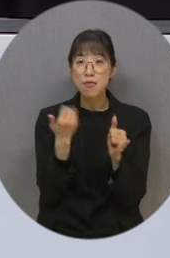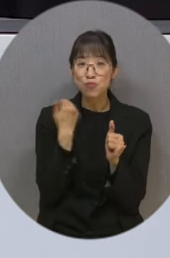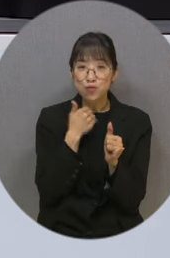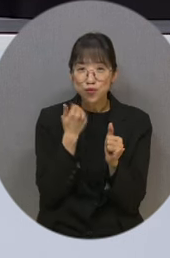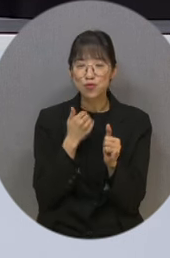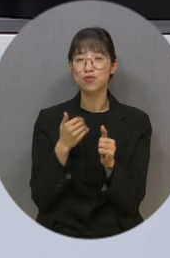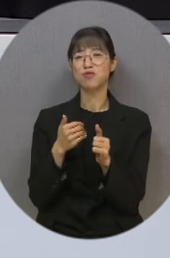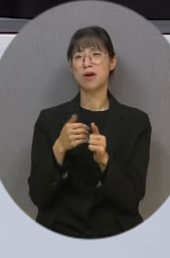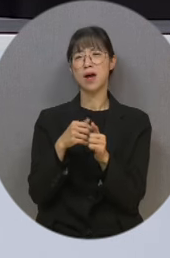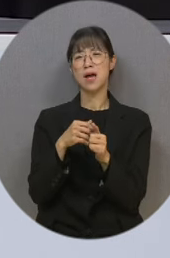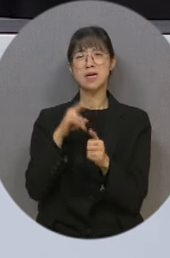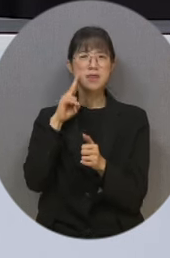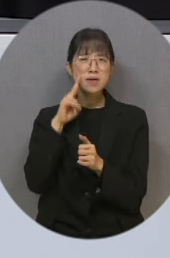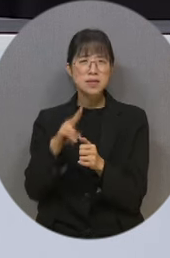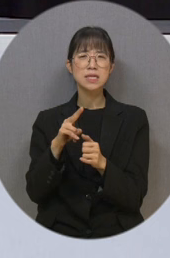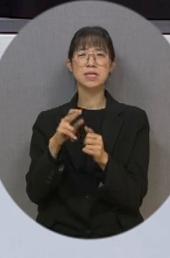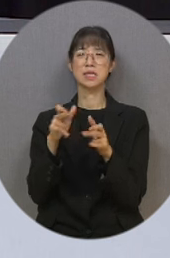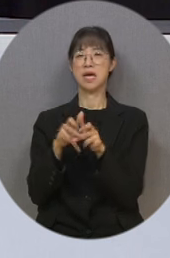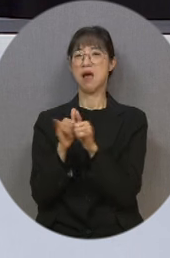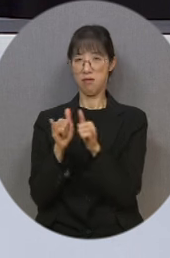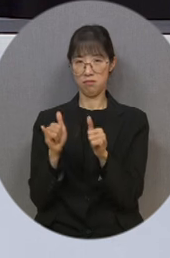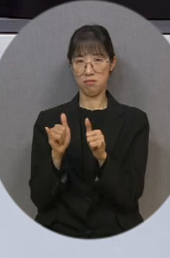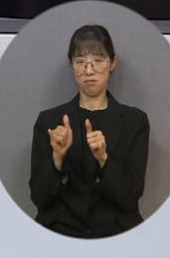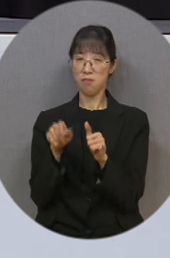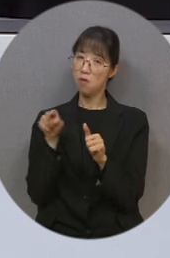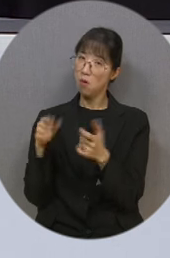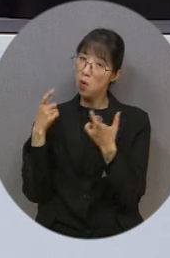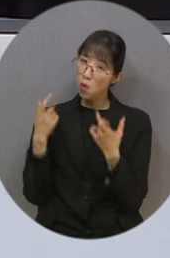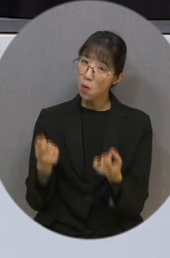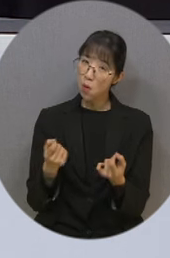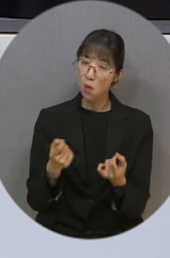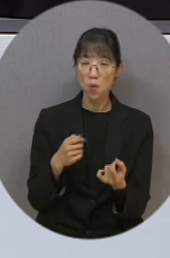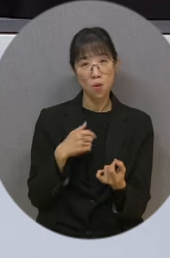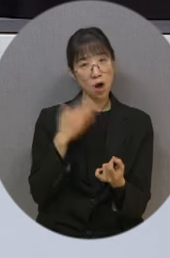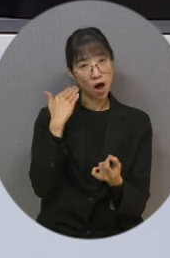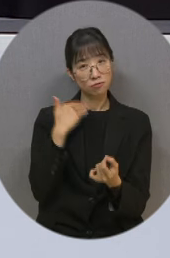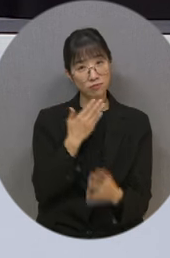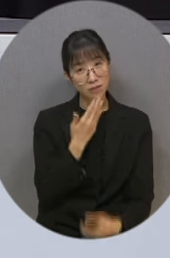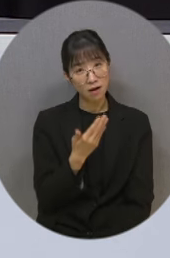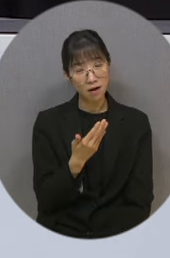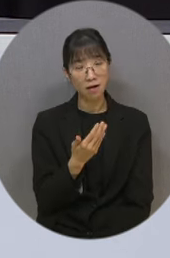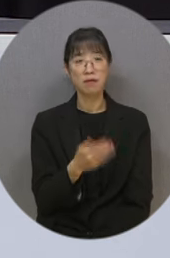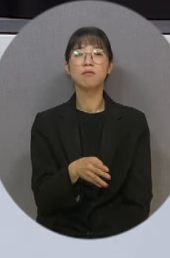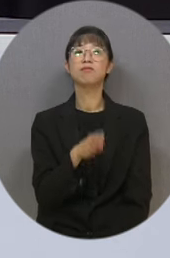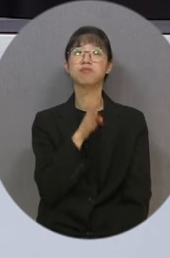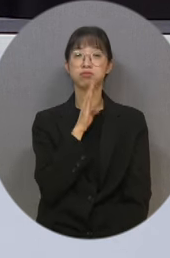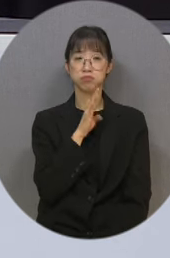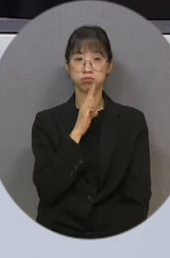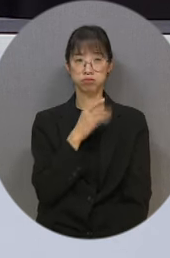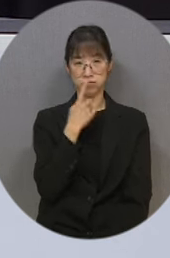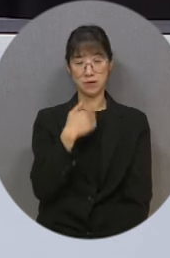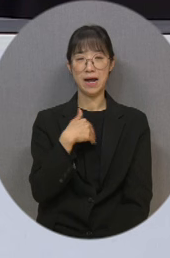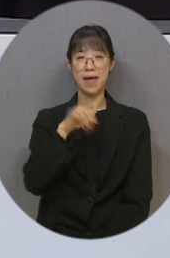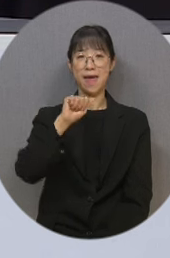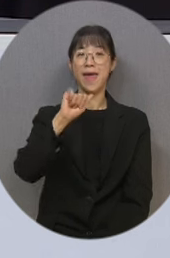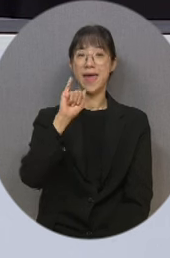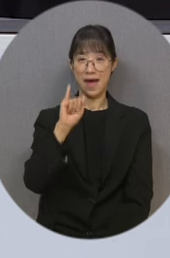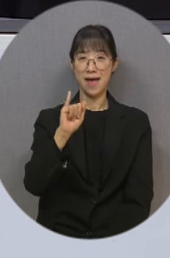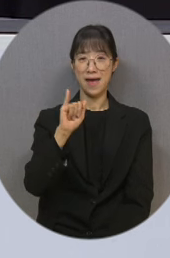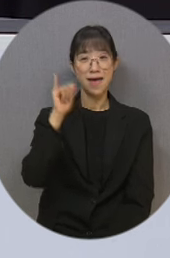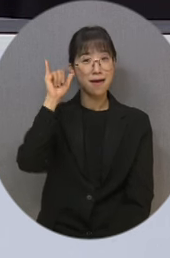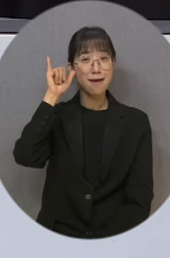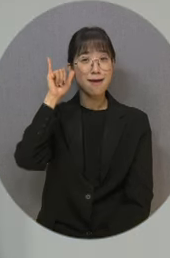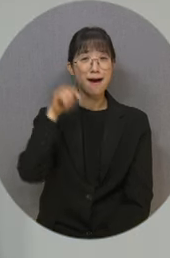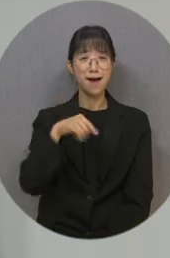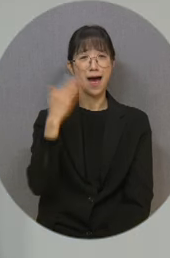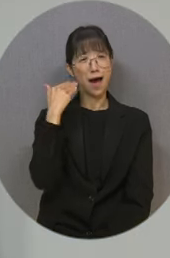바로 중중 장애인입니다 우리도 이런 시도 해볼만하지 않을까요 그렇습니다 저희가 AI 있어서는 뭐